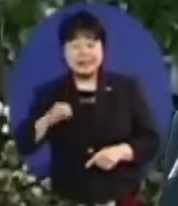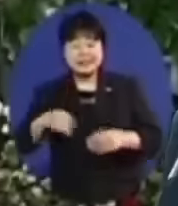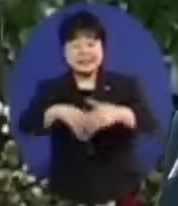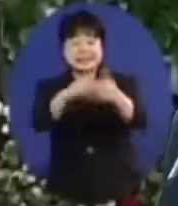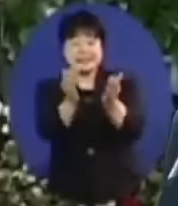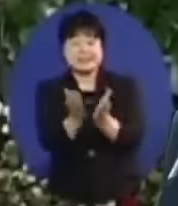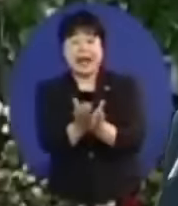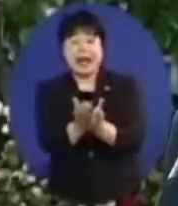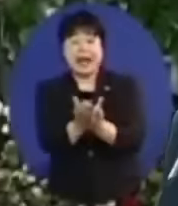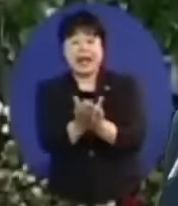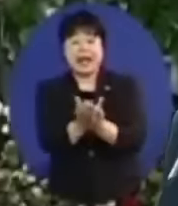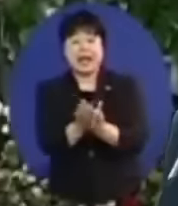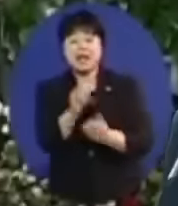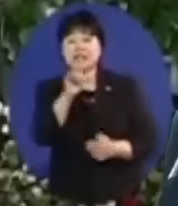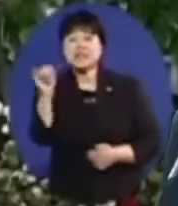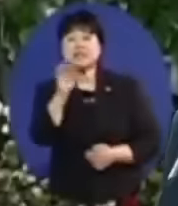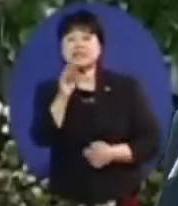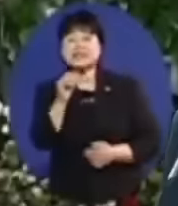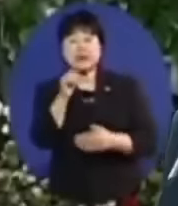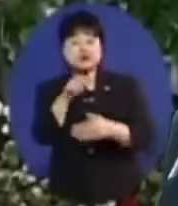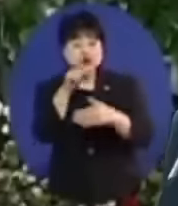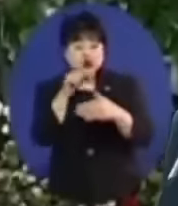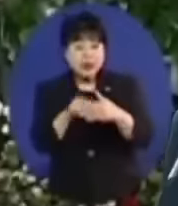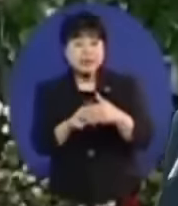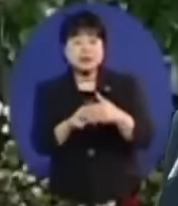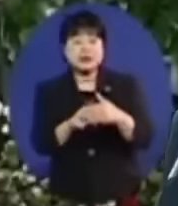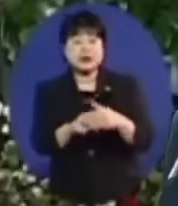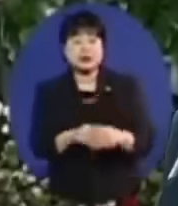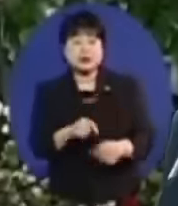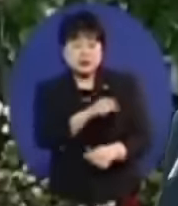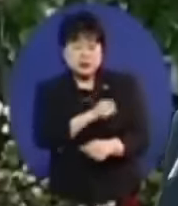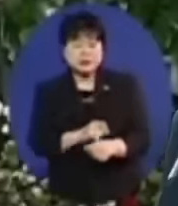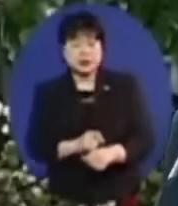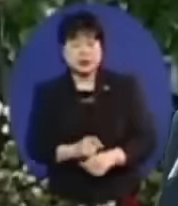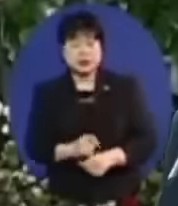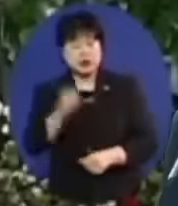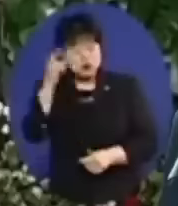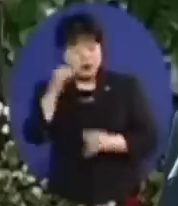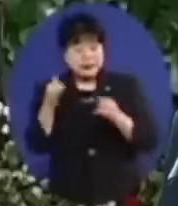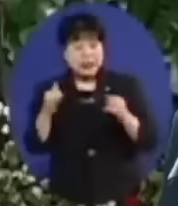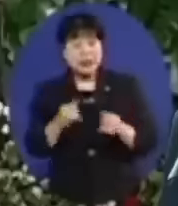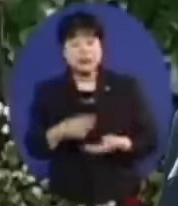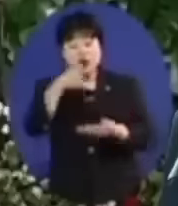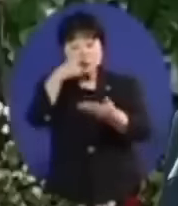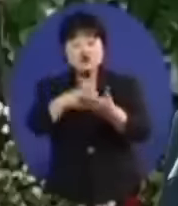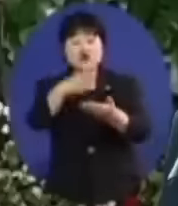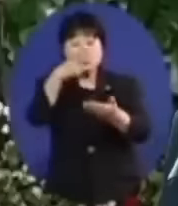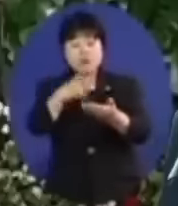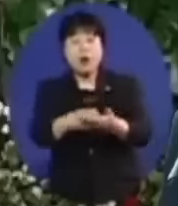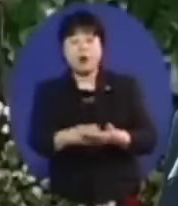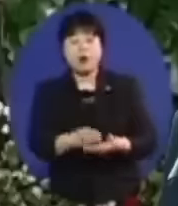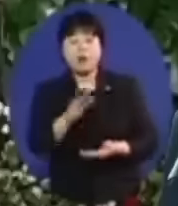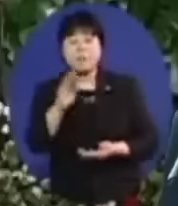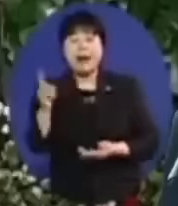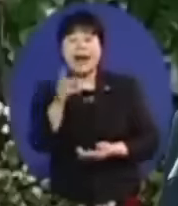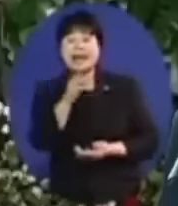사람이요, 히브리인 중에 히브리인이요, 율법으로는 바리새인이요, 흠이 없는